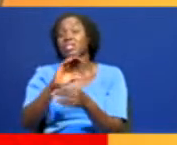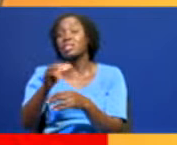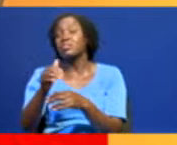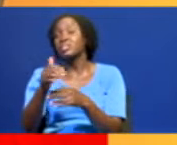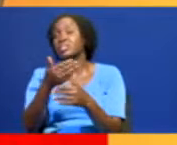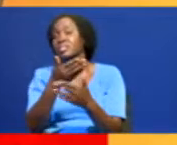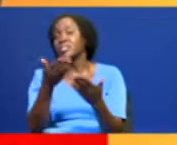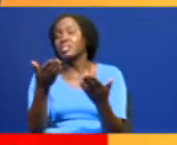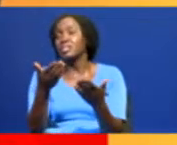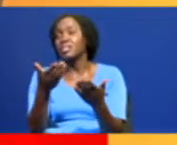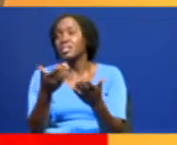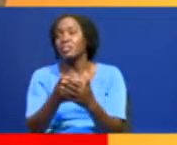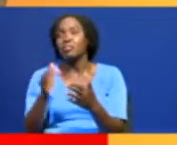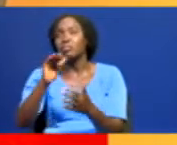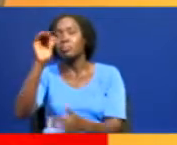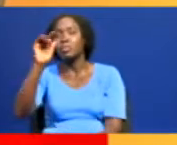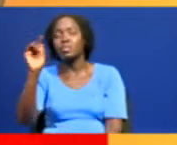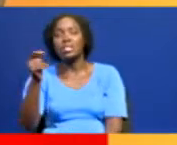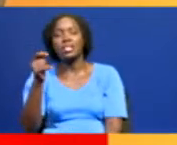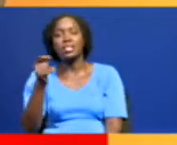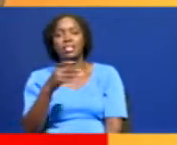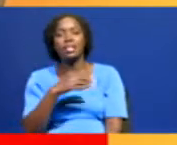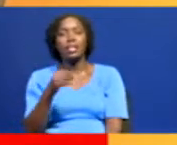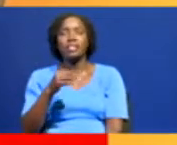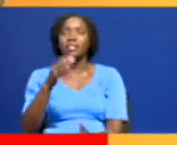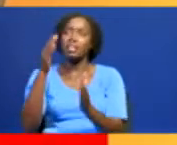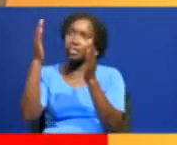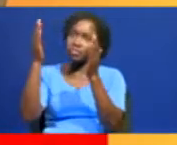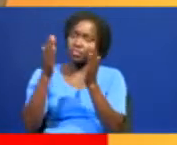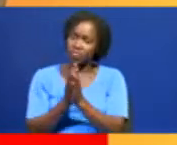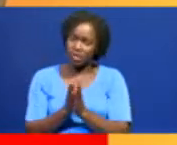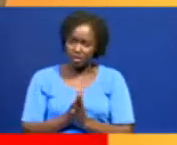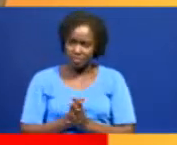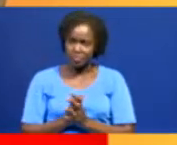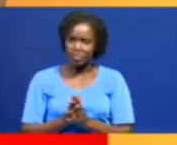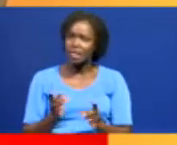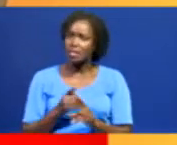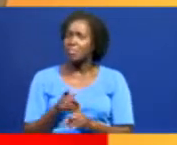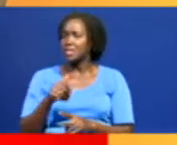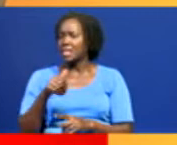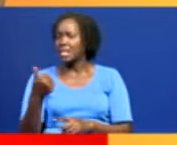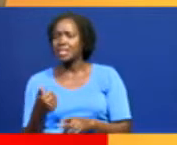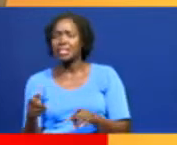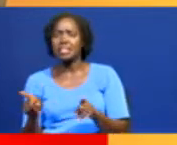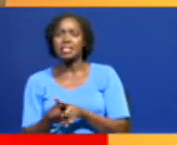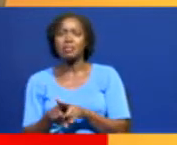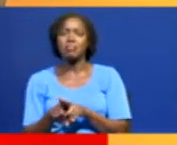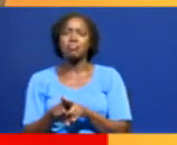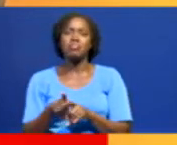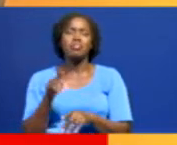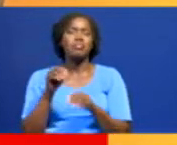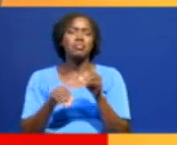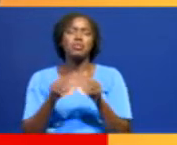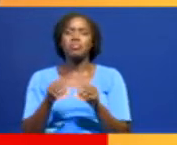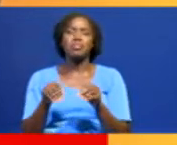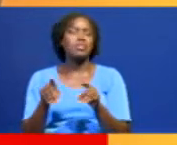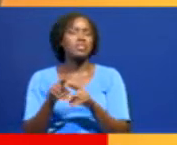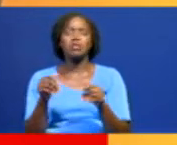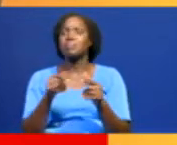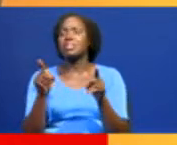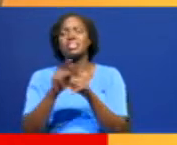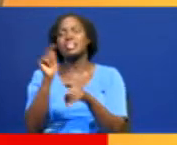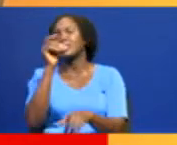sana zinatoka hapa Mlima Kenya na pale Bonde la Ufa. Lakini wale wengine pia ambao pengine hawakuweza kupiga kura bado ni wa